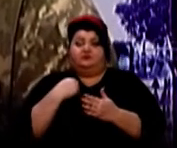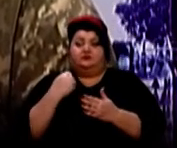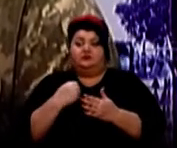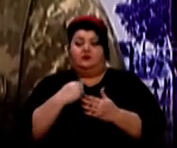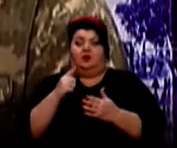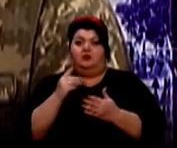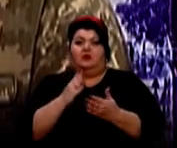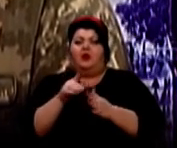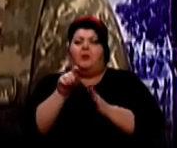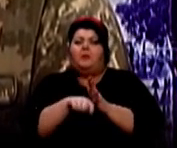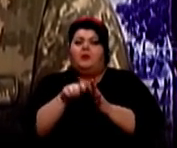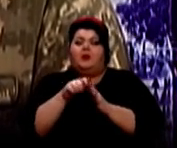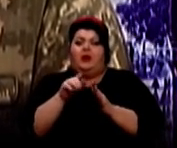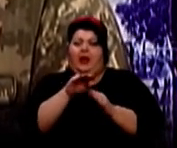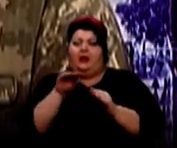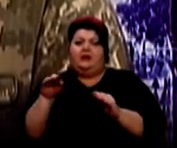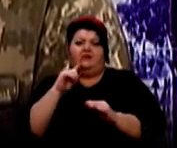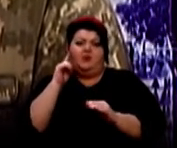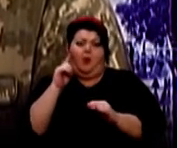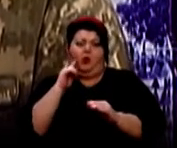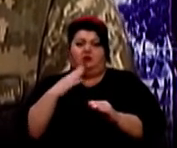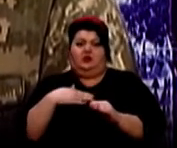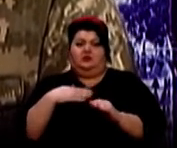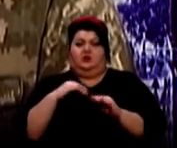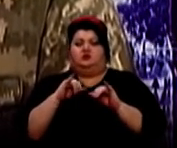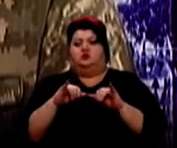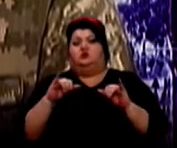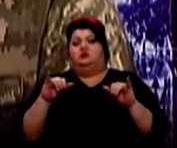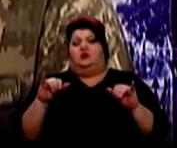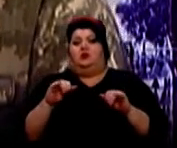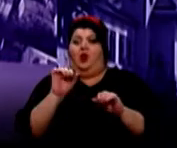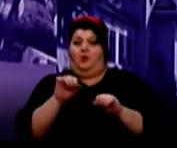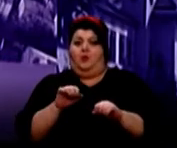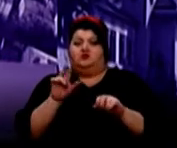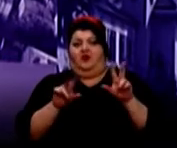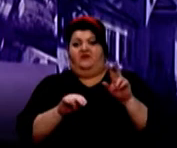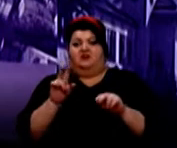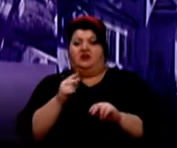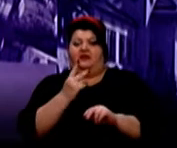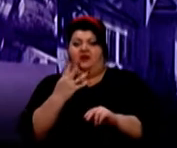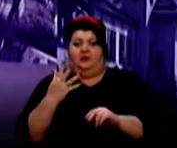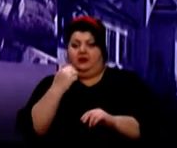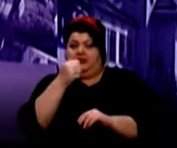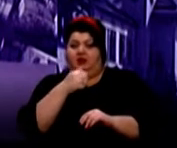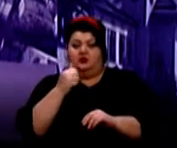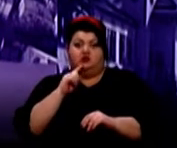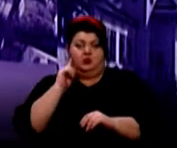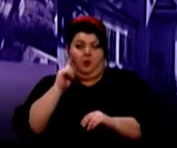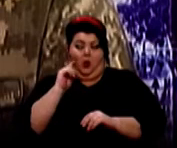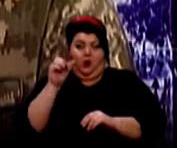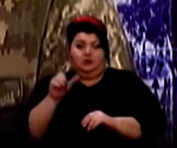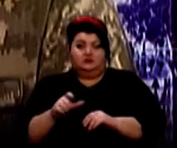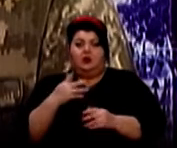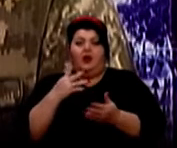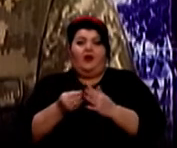молоді нашої сучасної. Я не знаю, чи можна вважати 25-річну людину молодь, звісно, але в